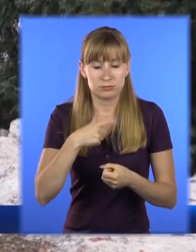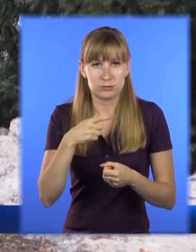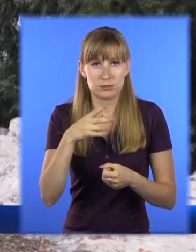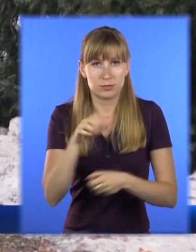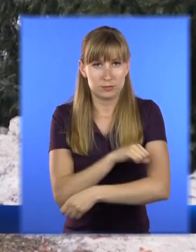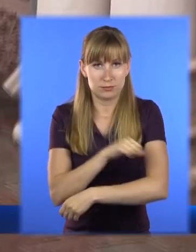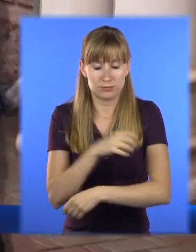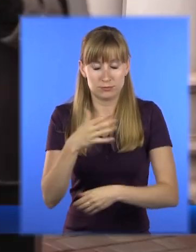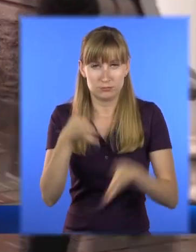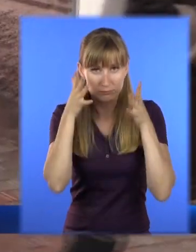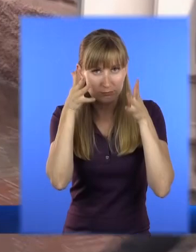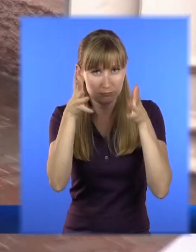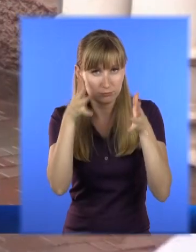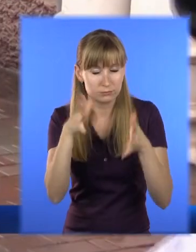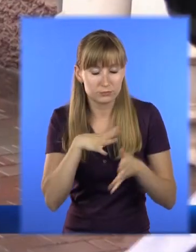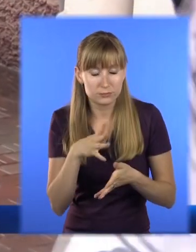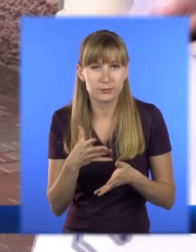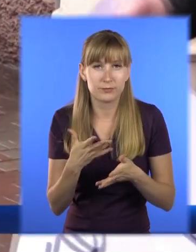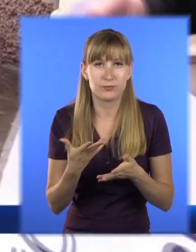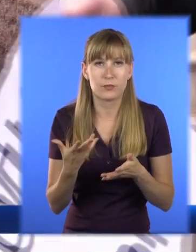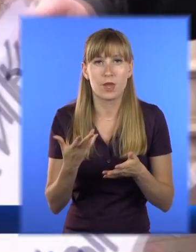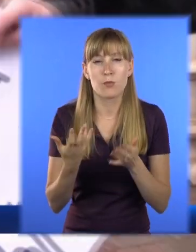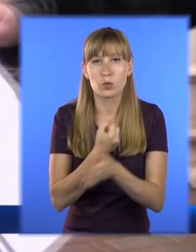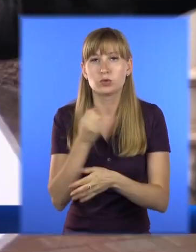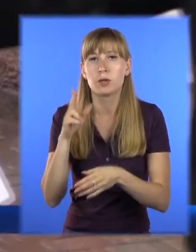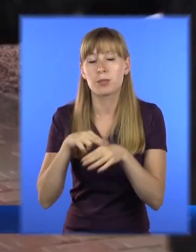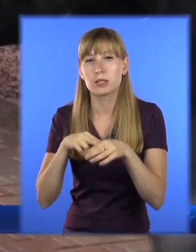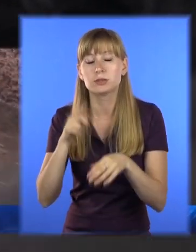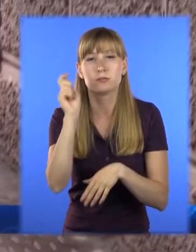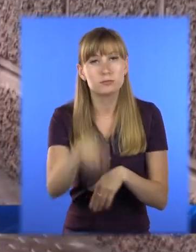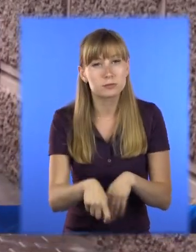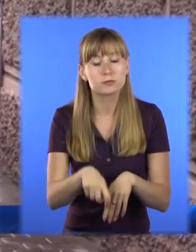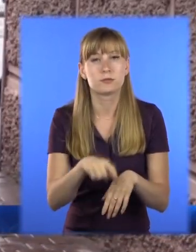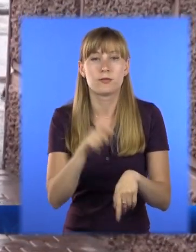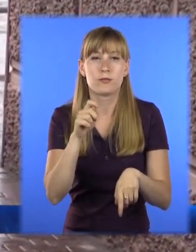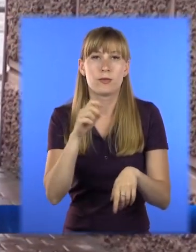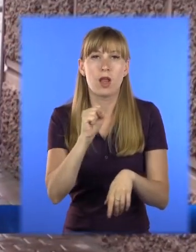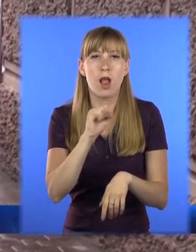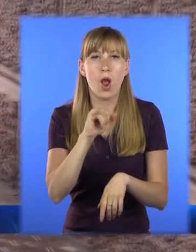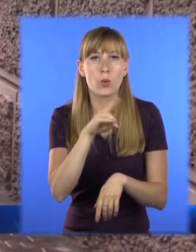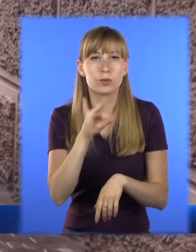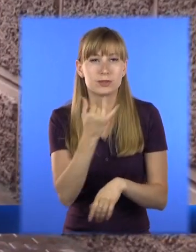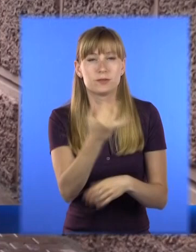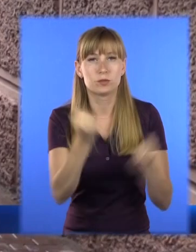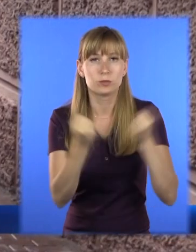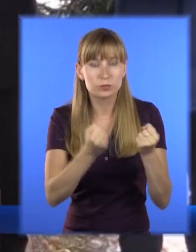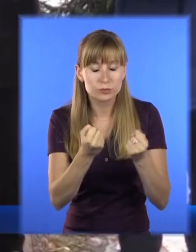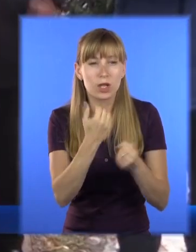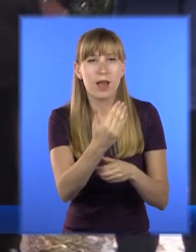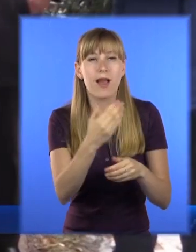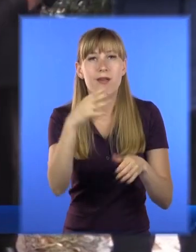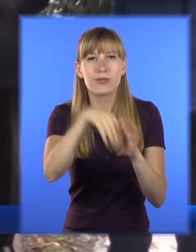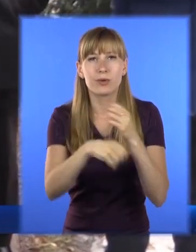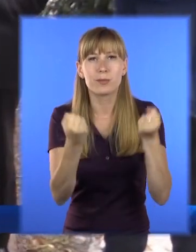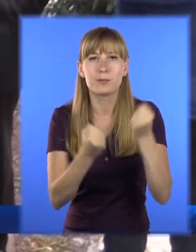у стані наркотичного сп'яніння. Почалось все зі звичайної перевірки патрульними. Ті зупинили авто «Ауді», кермував